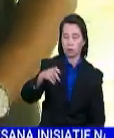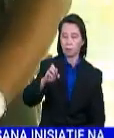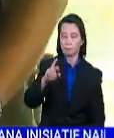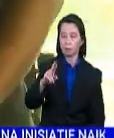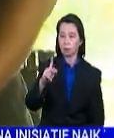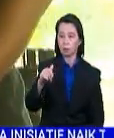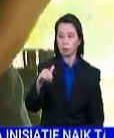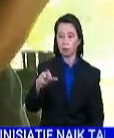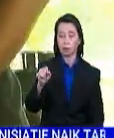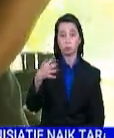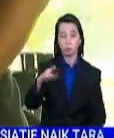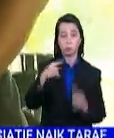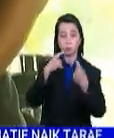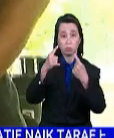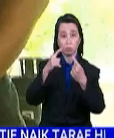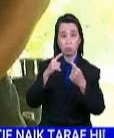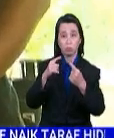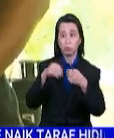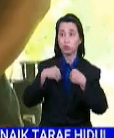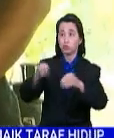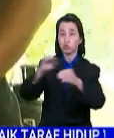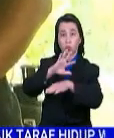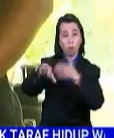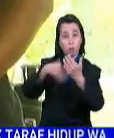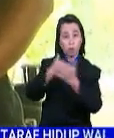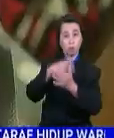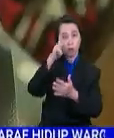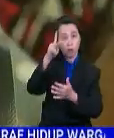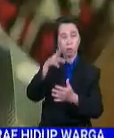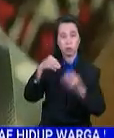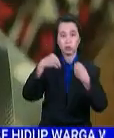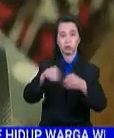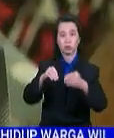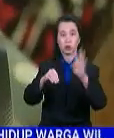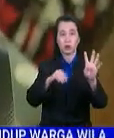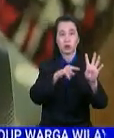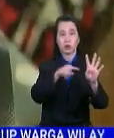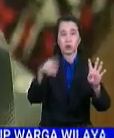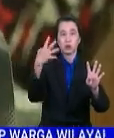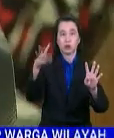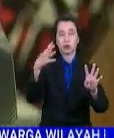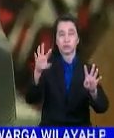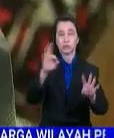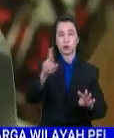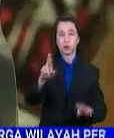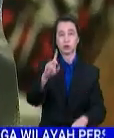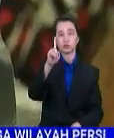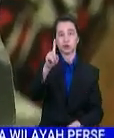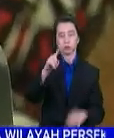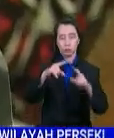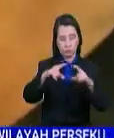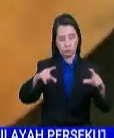berjaya menembusi pasaran seluruh Kelantan dan dijual antara 4 hingga 14 ringgit sepaket.